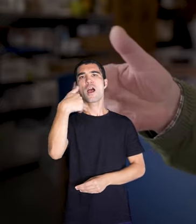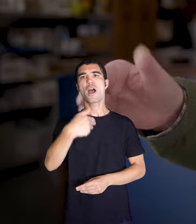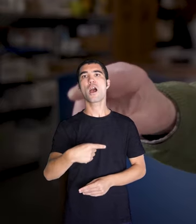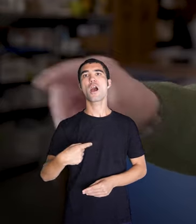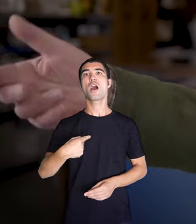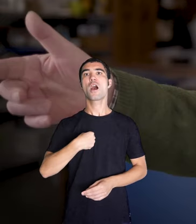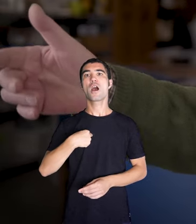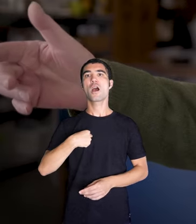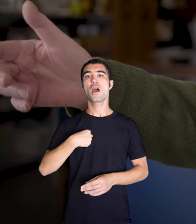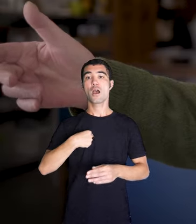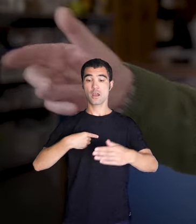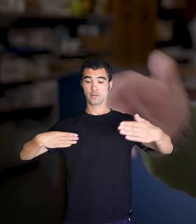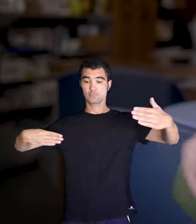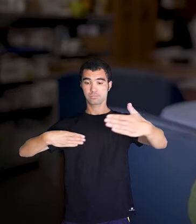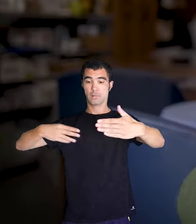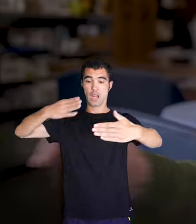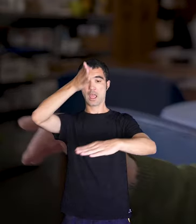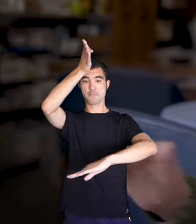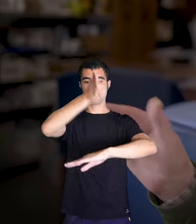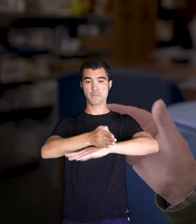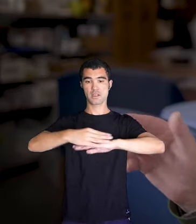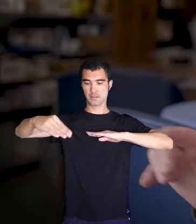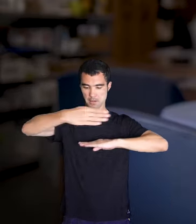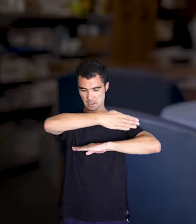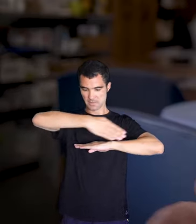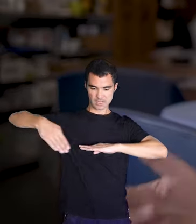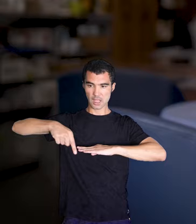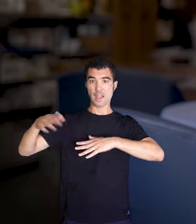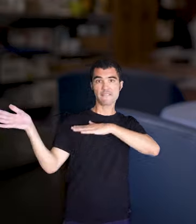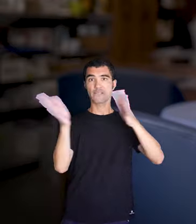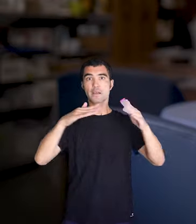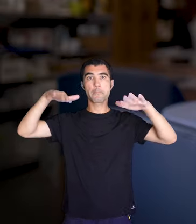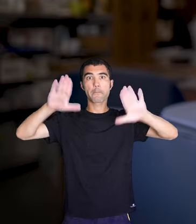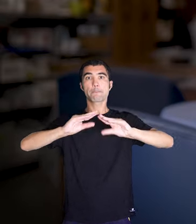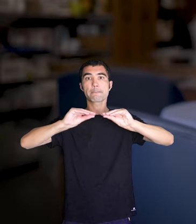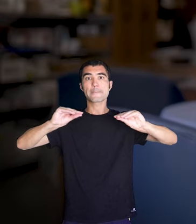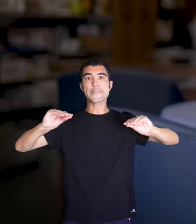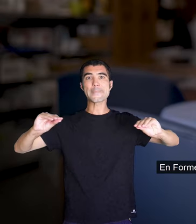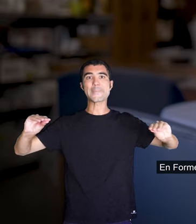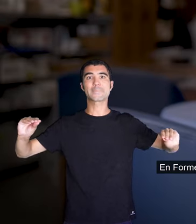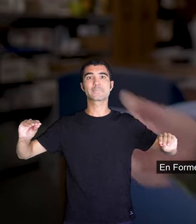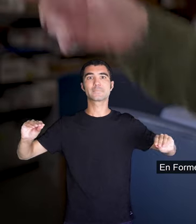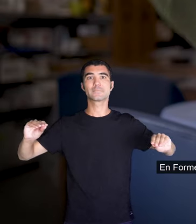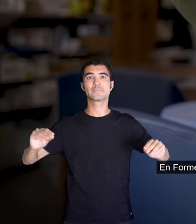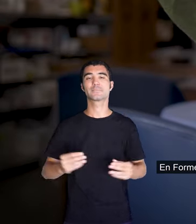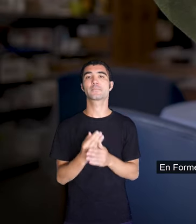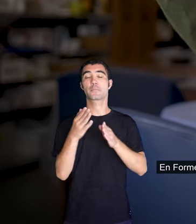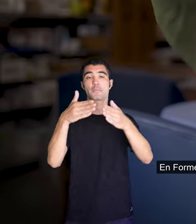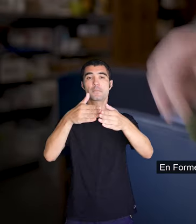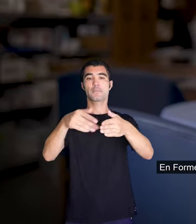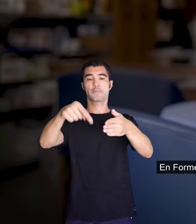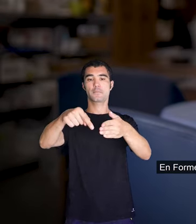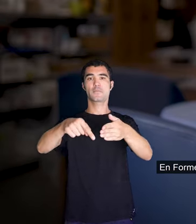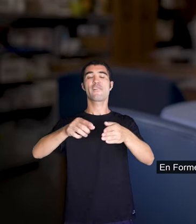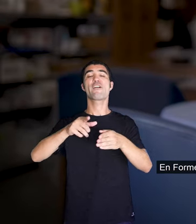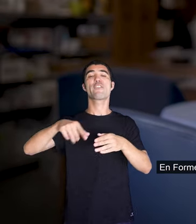que de mitjan canal ja no teníem vent, havia recolat. I però no, a